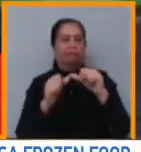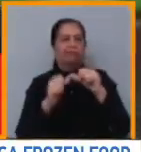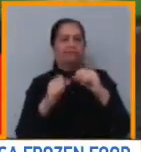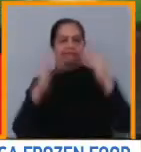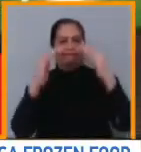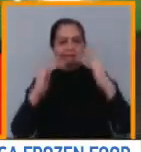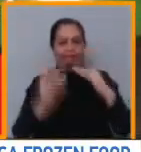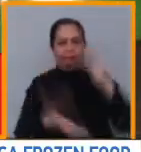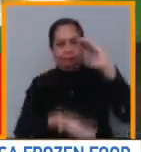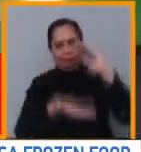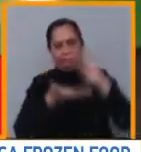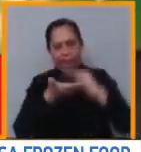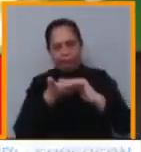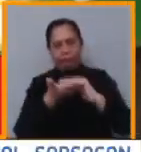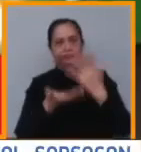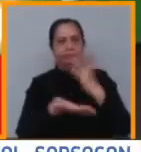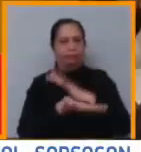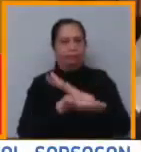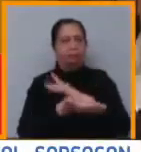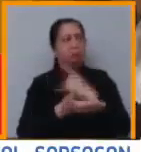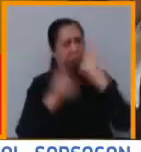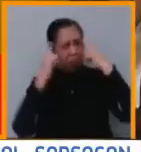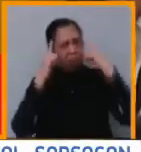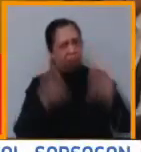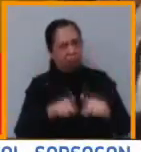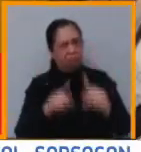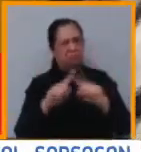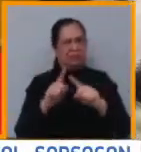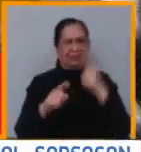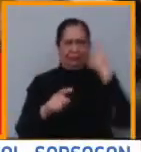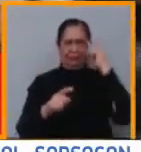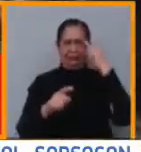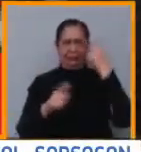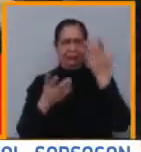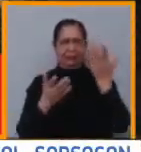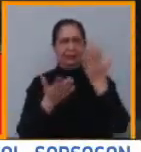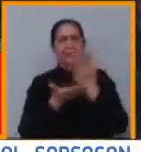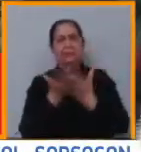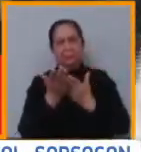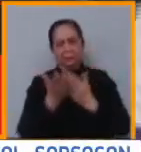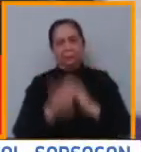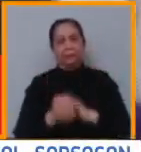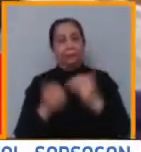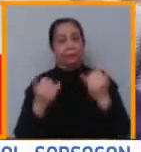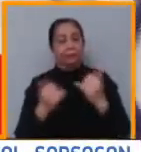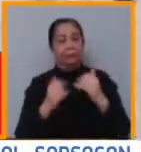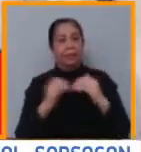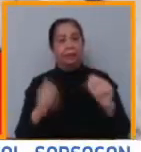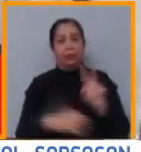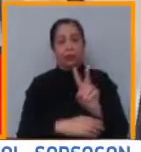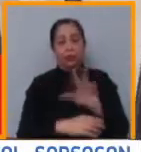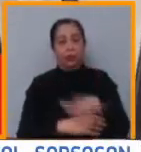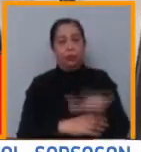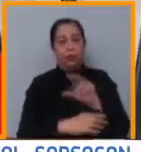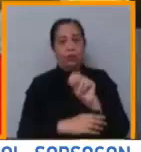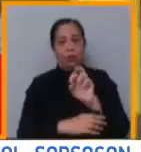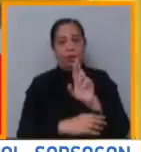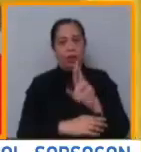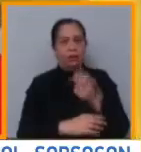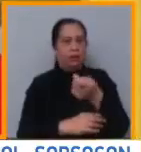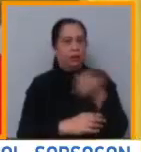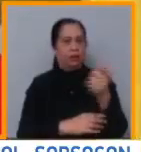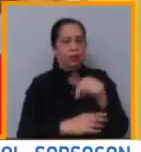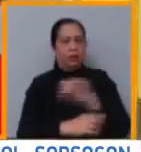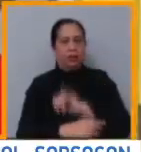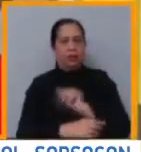ang ilan sa aming nakausap, pero nagdadalawang isip naman ang ilan. Ngayong nasa Alert Level 2 ang NCR, tinanggal na ng IATF ang